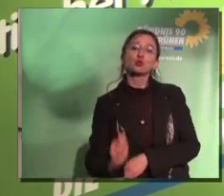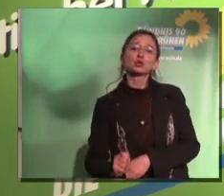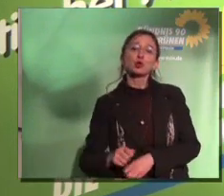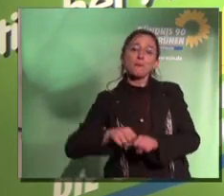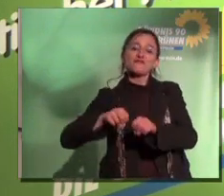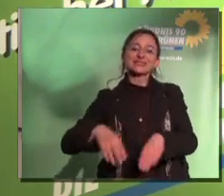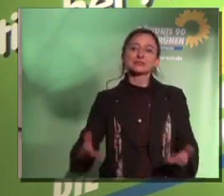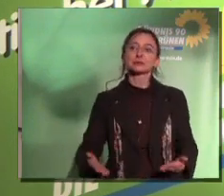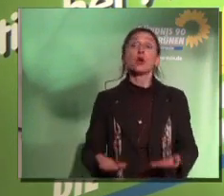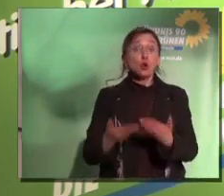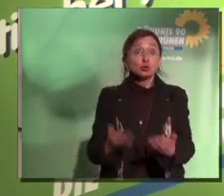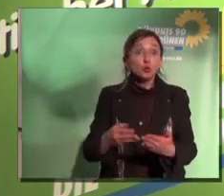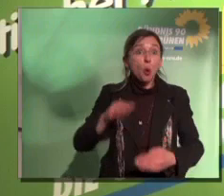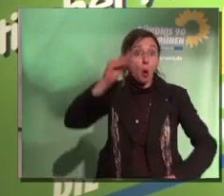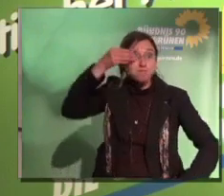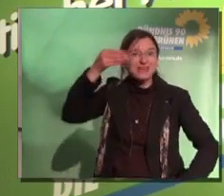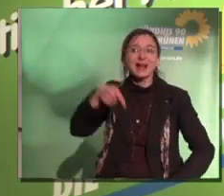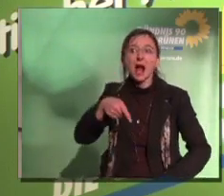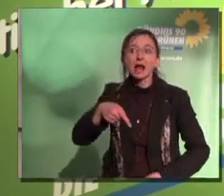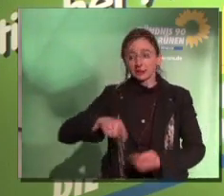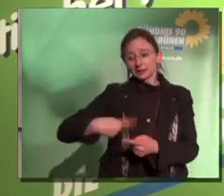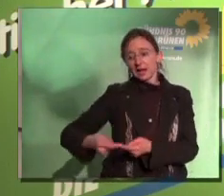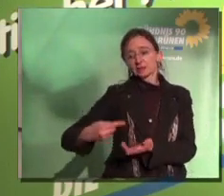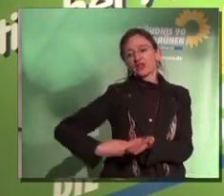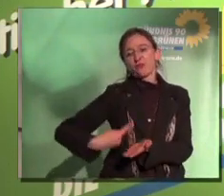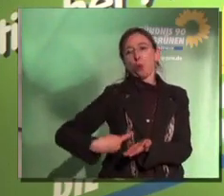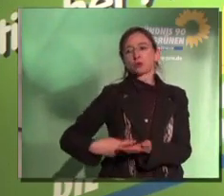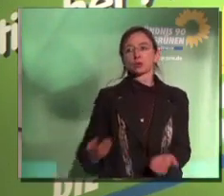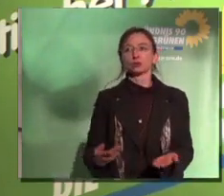der Piraten sein. Ne? Das würde eigentlich gut passen. Ja?